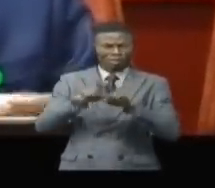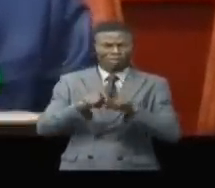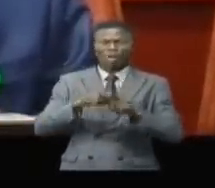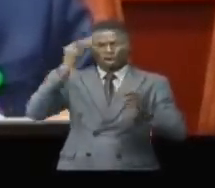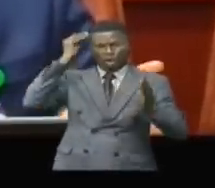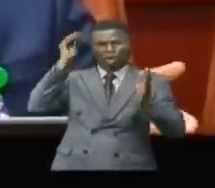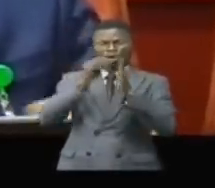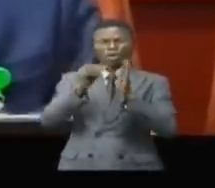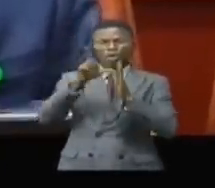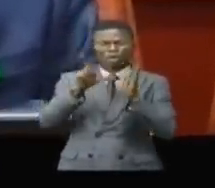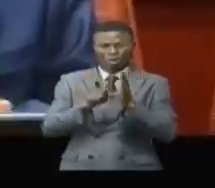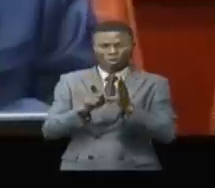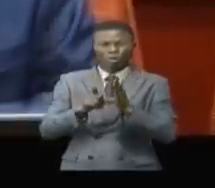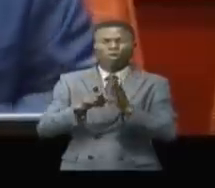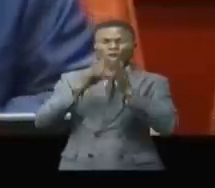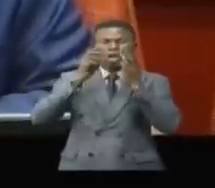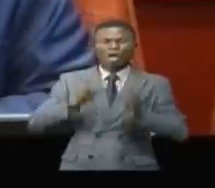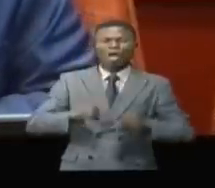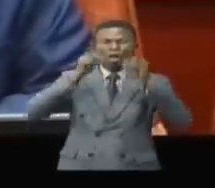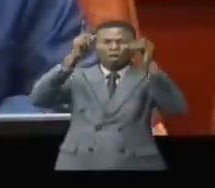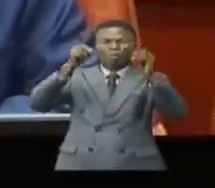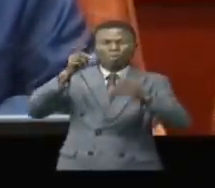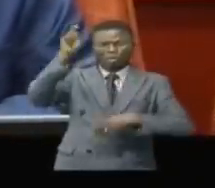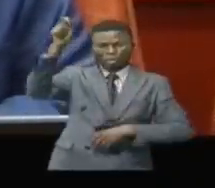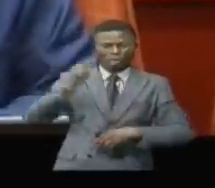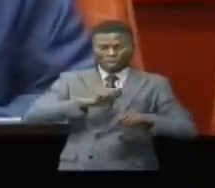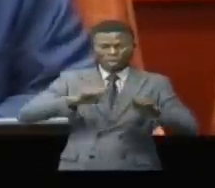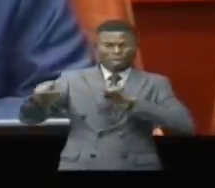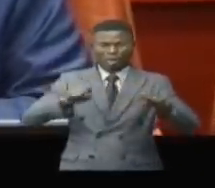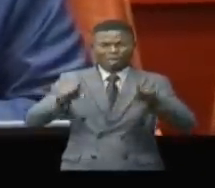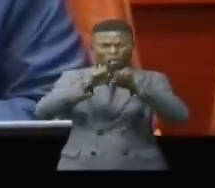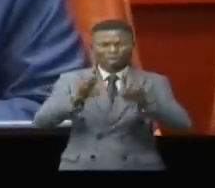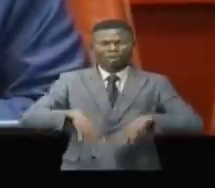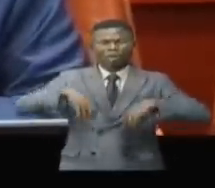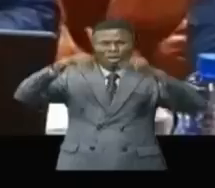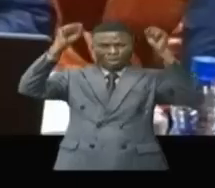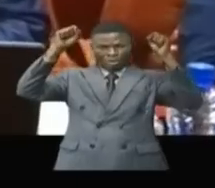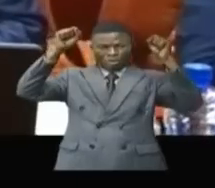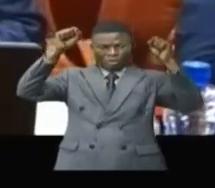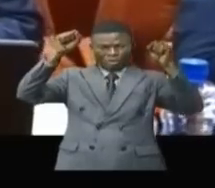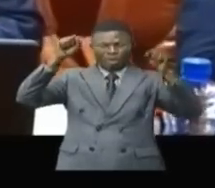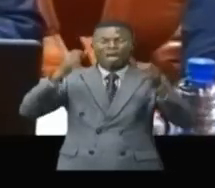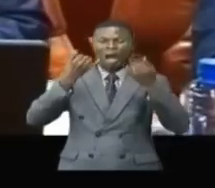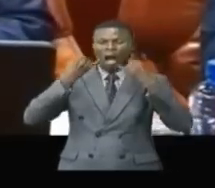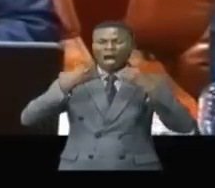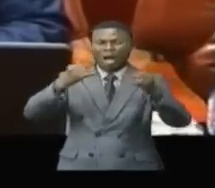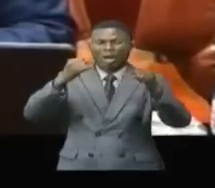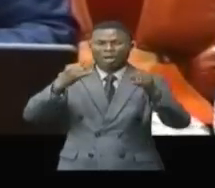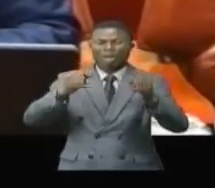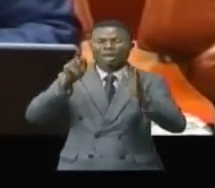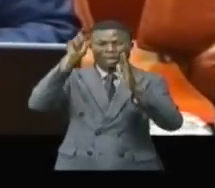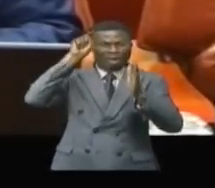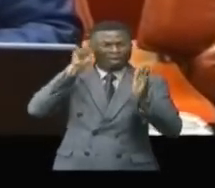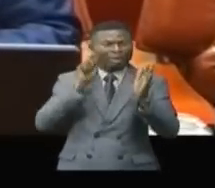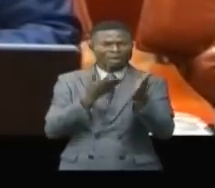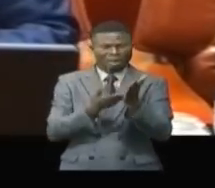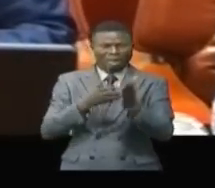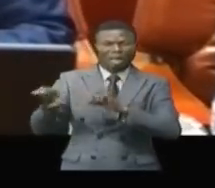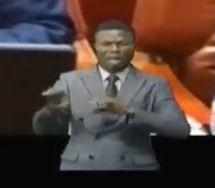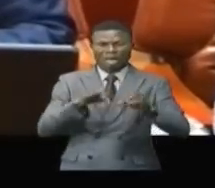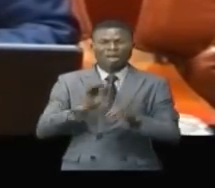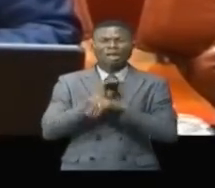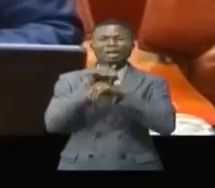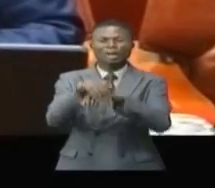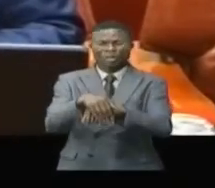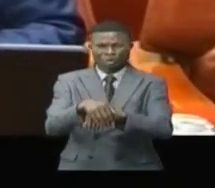d'ordonnance-loi portant programmation militaire pour examen et adoption, rappelant que ces textes est un acte